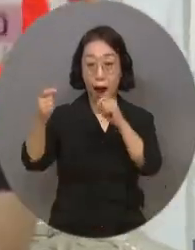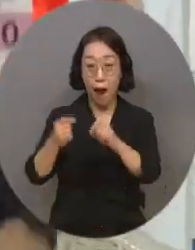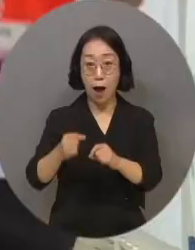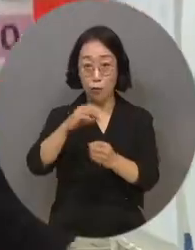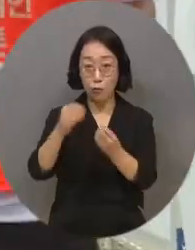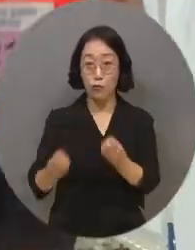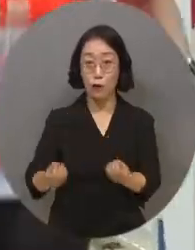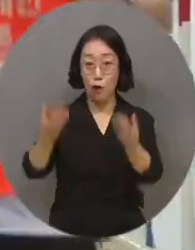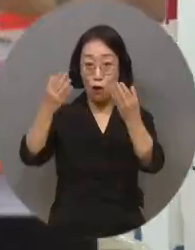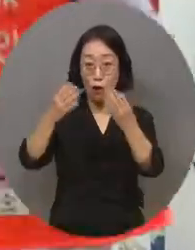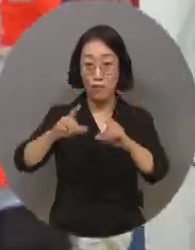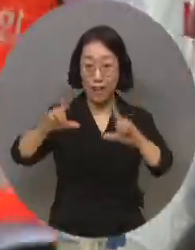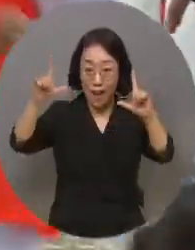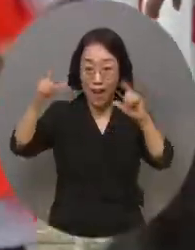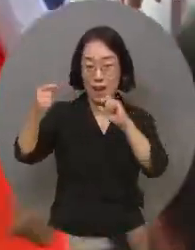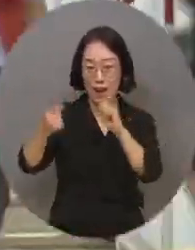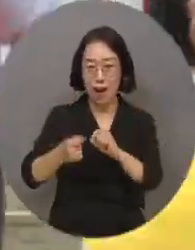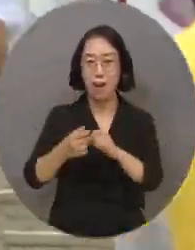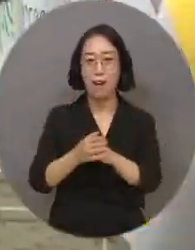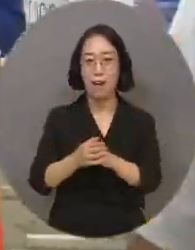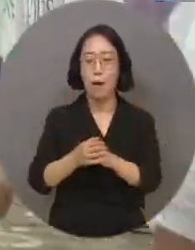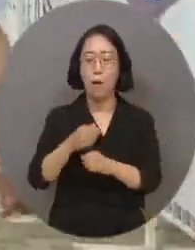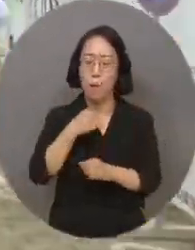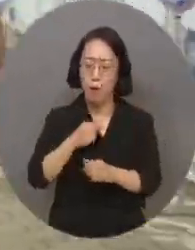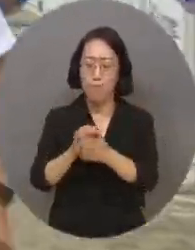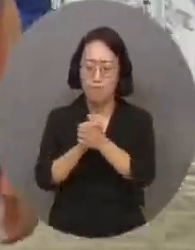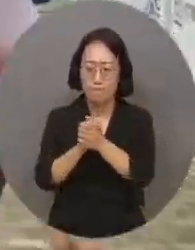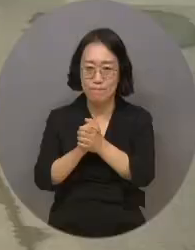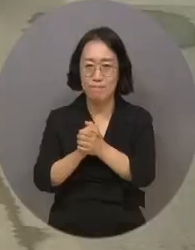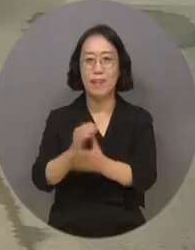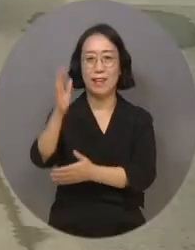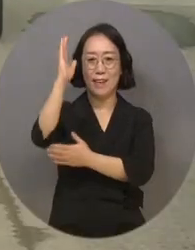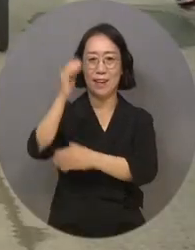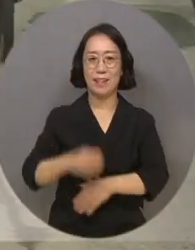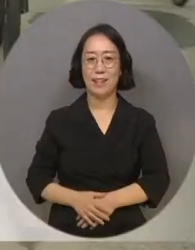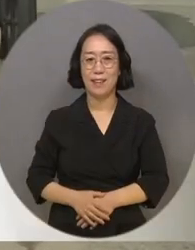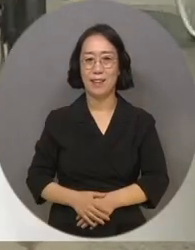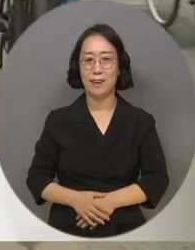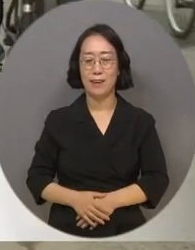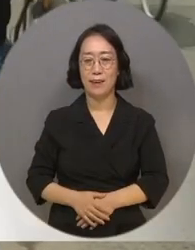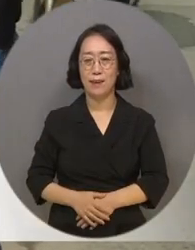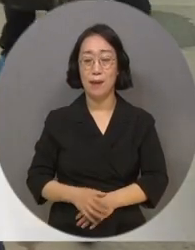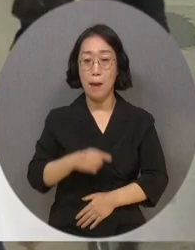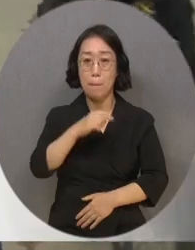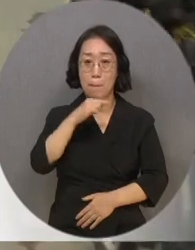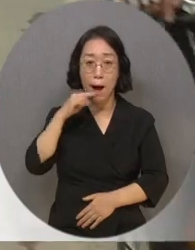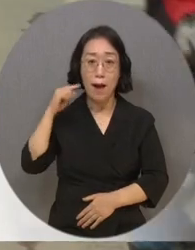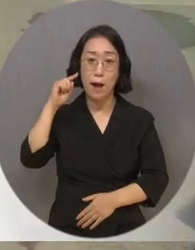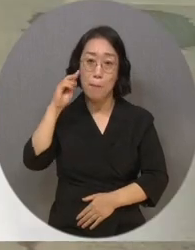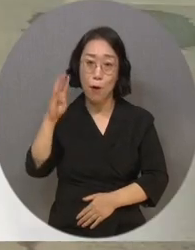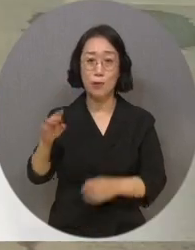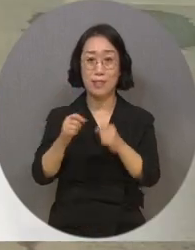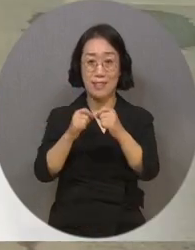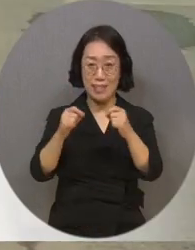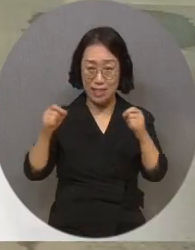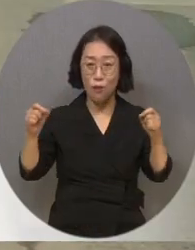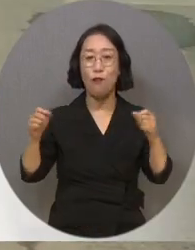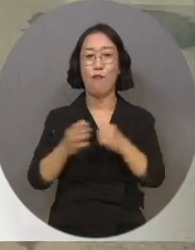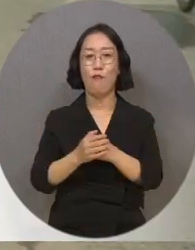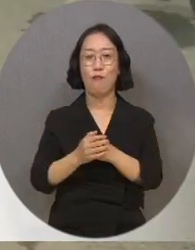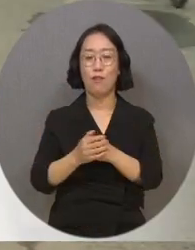추석, 둥근 보름달 아래서 빌 소망도 꺼내봅니다. 대체 공휴일이 생겨가지고 연휴가 좀